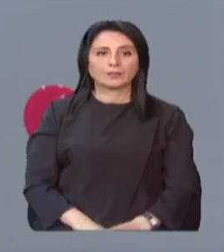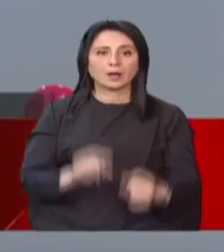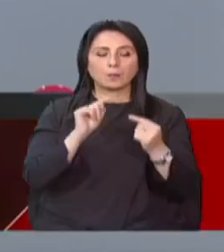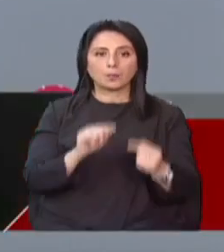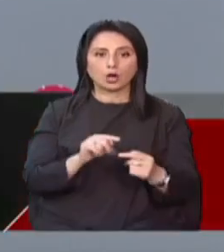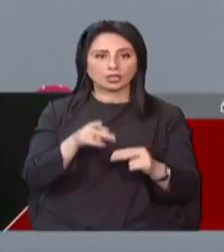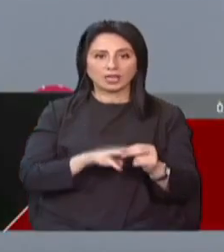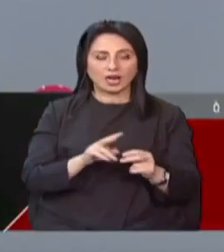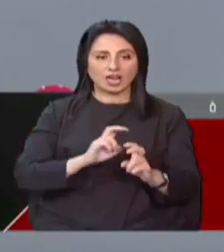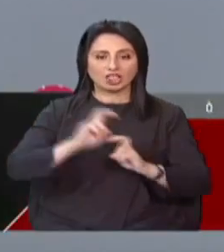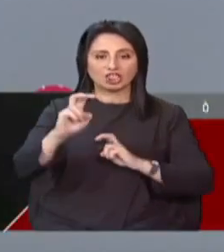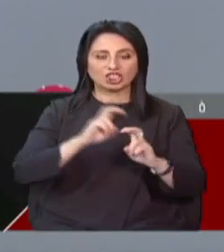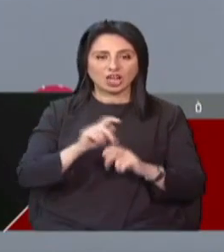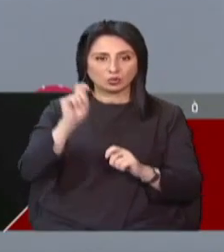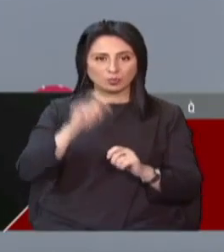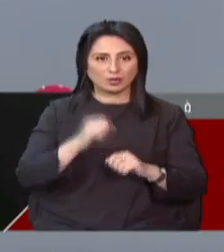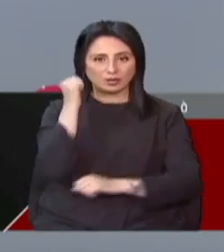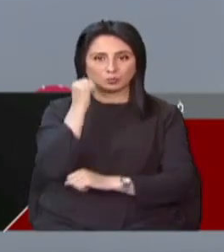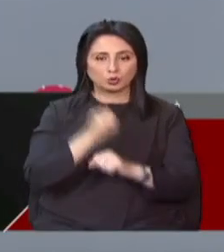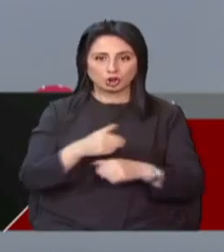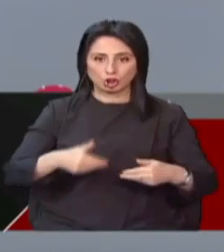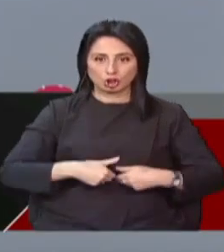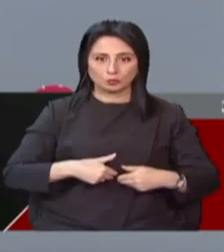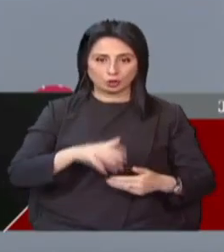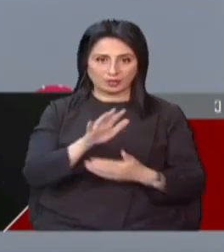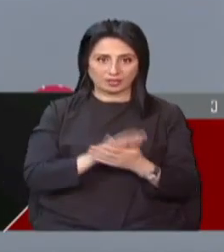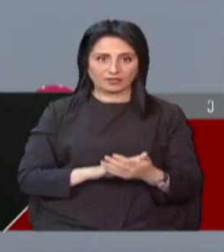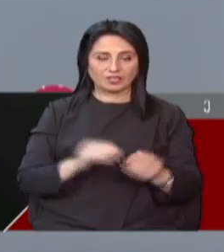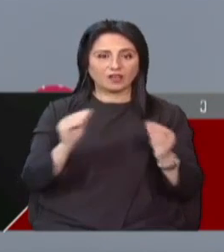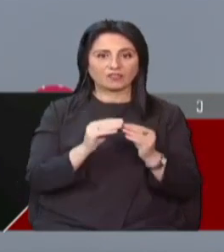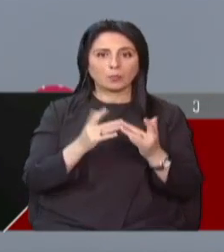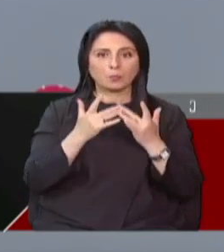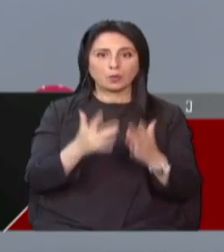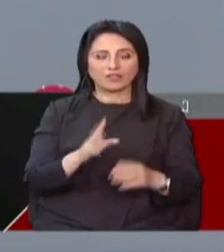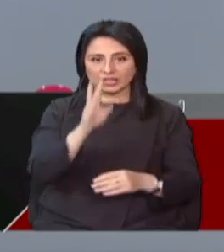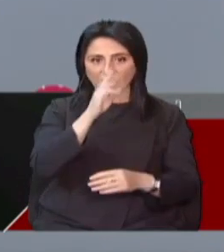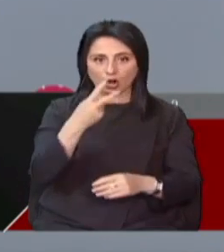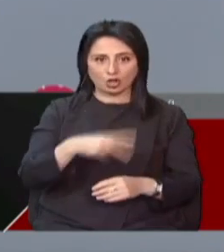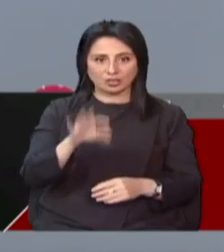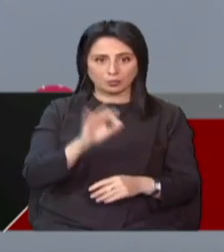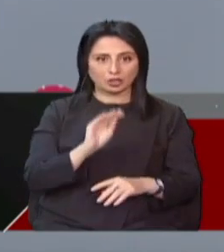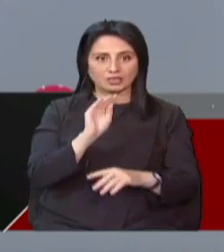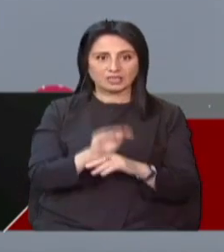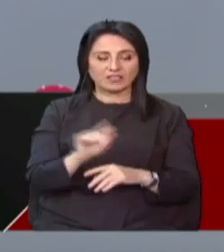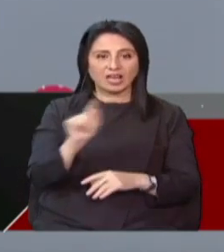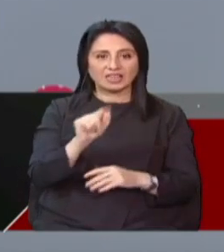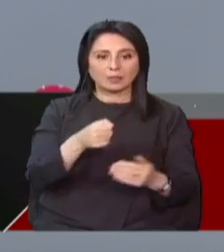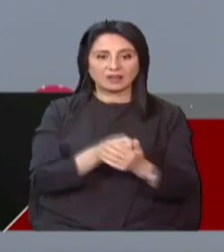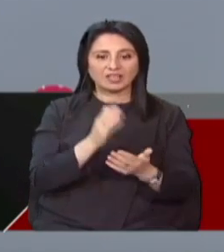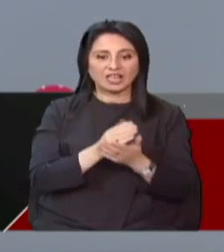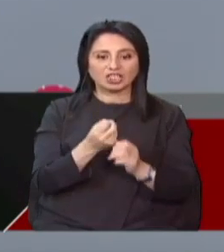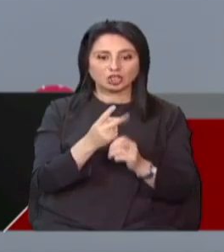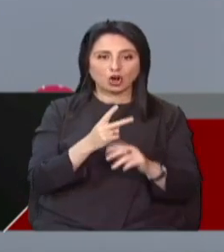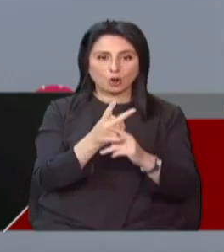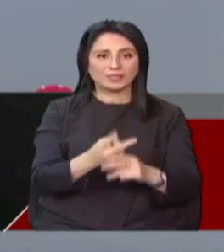Protesti arțcdeba ciaturiden ceamusului maharoelebi șimșilobas ganagrzoben uțrelia motxonebi xelpasi 20% zrda teberulamde arsebuli